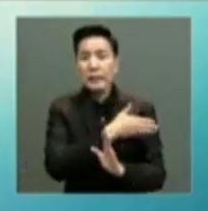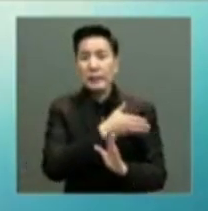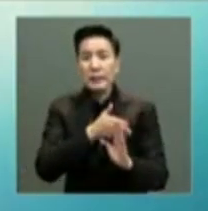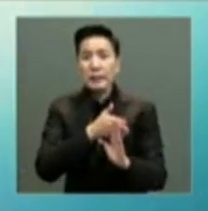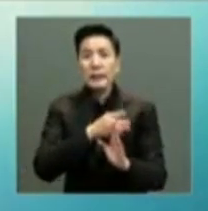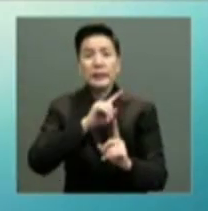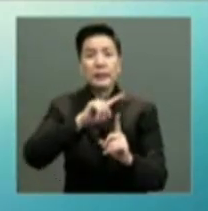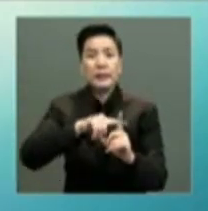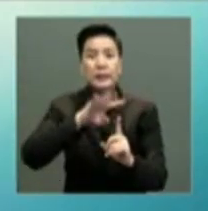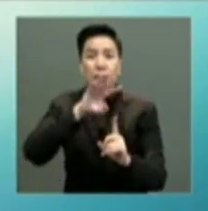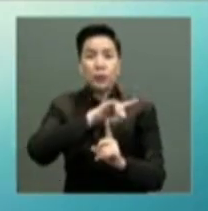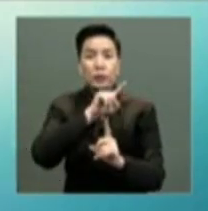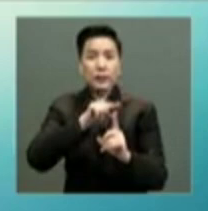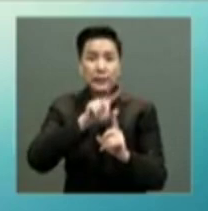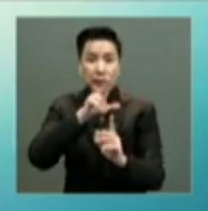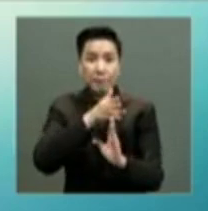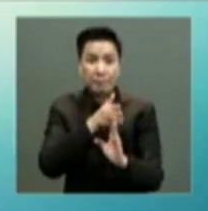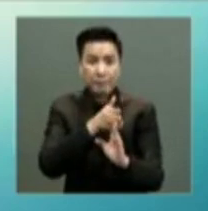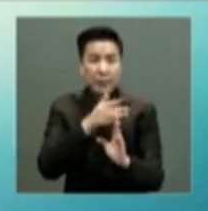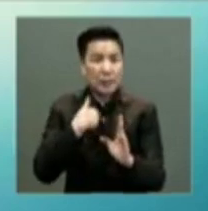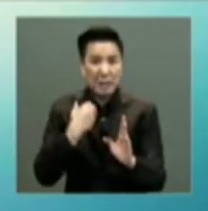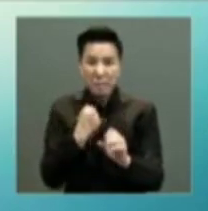ในช่วงเกาะนวันที่ถึงวันที่ 3